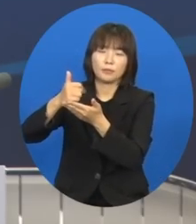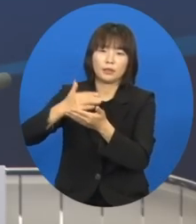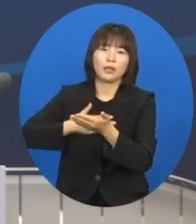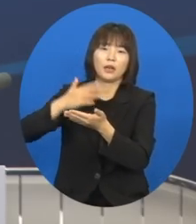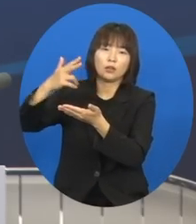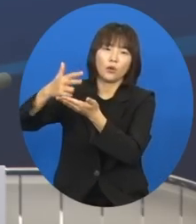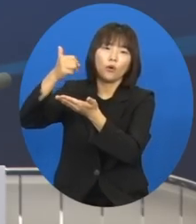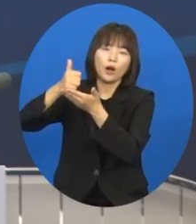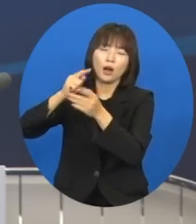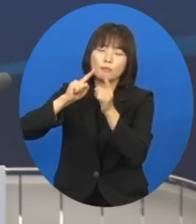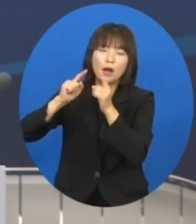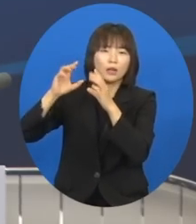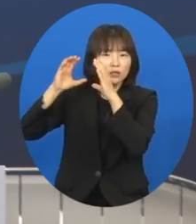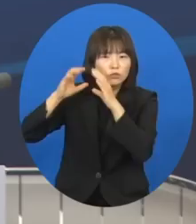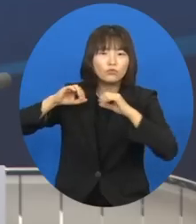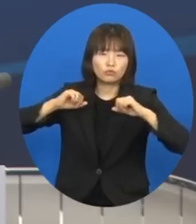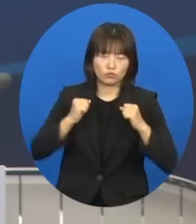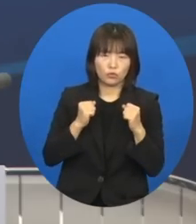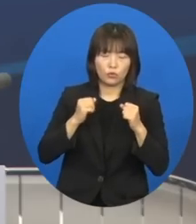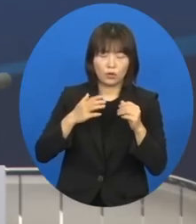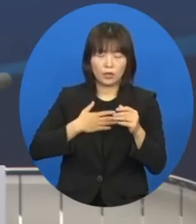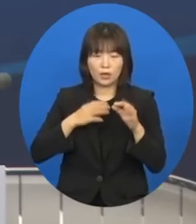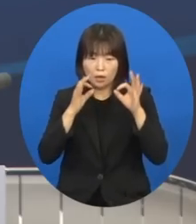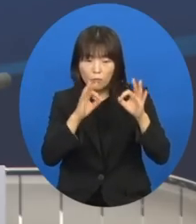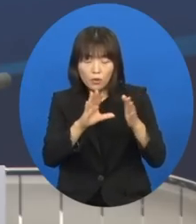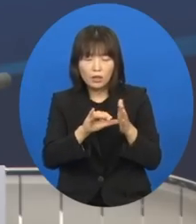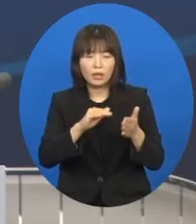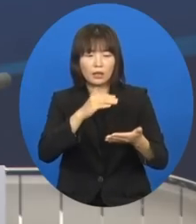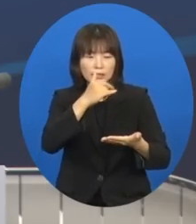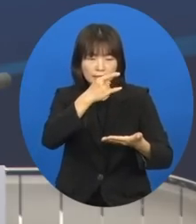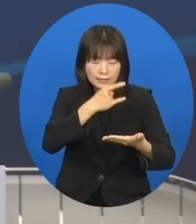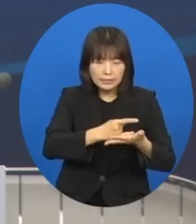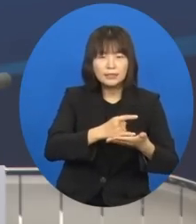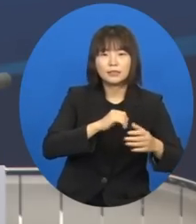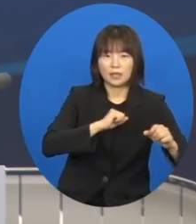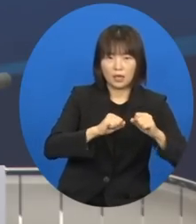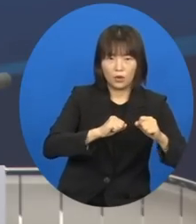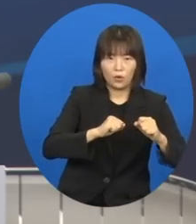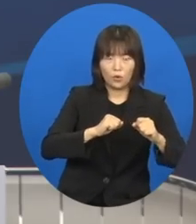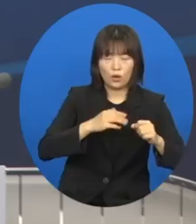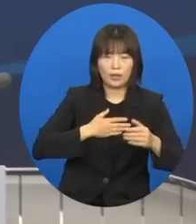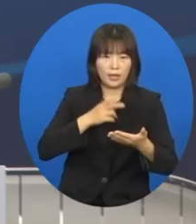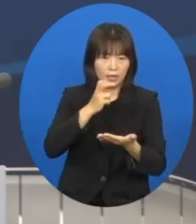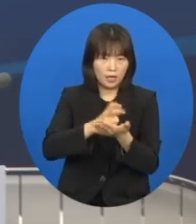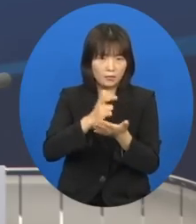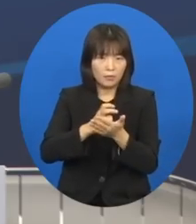들어 순종하고 내가 보기에 의를 행하며 자 내 계명의 귀를 기울이며